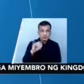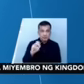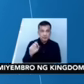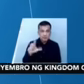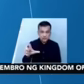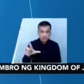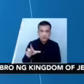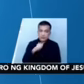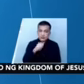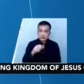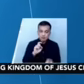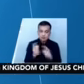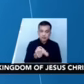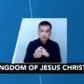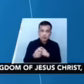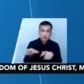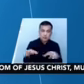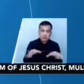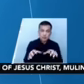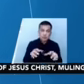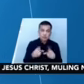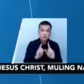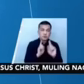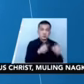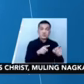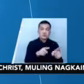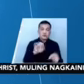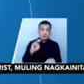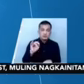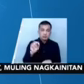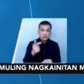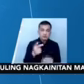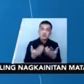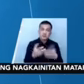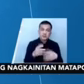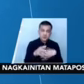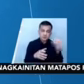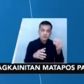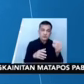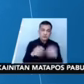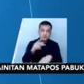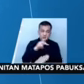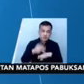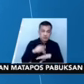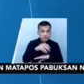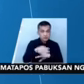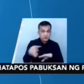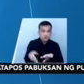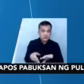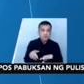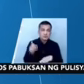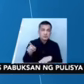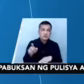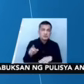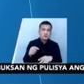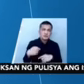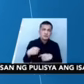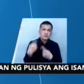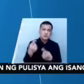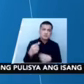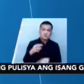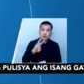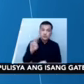ang galaw nito nga Bagyong Enteng, posible po na lalabas na yan sa Philippine Area of Responsibility sa darating na